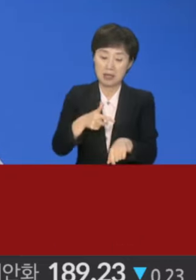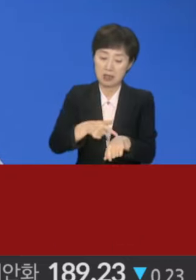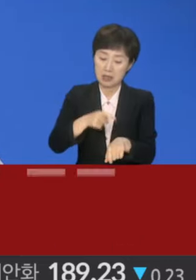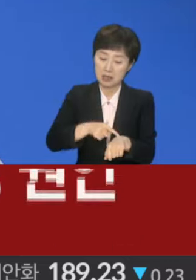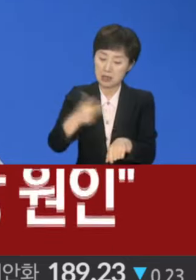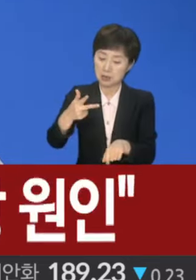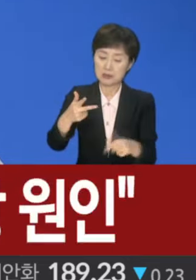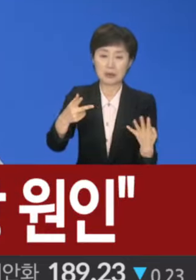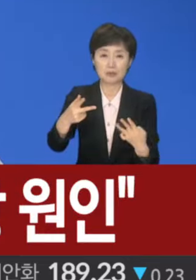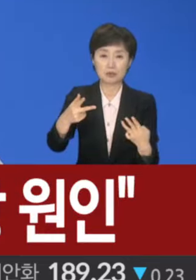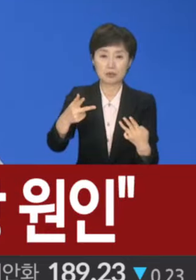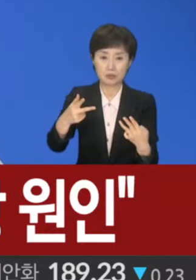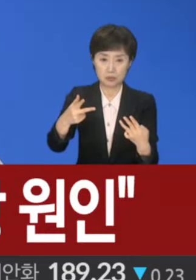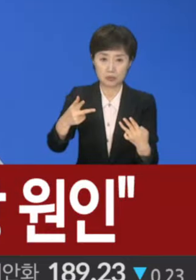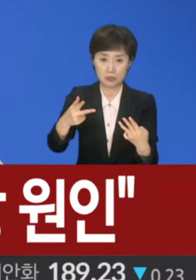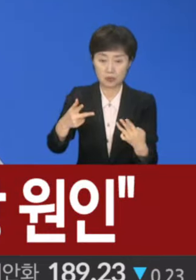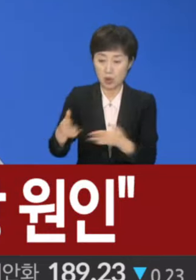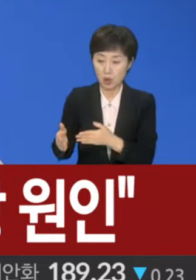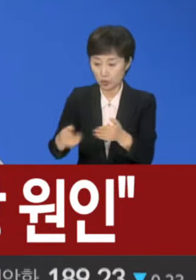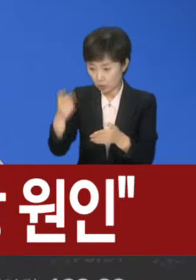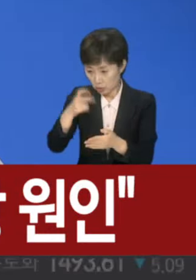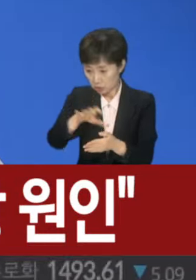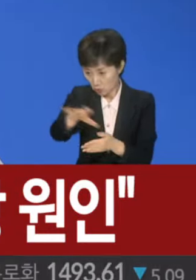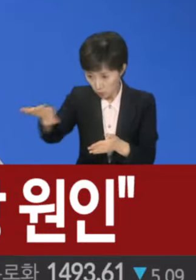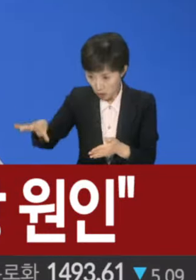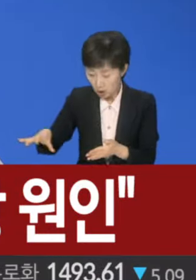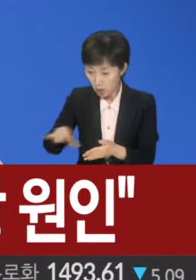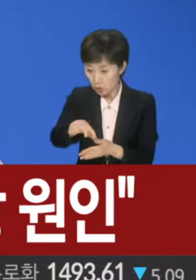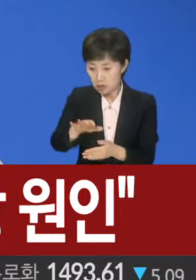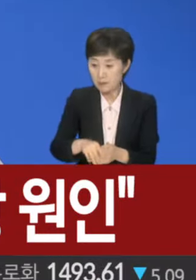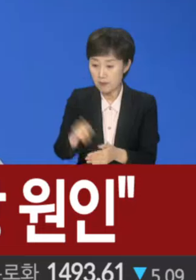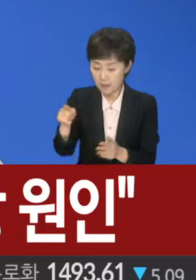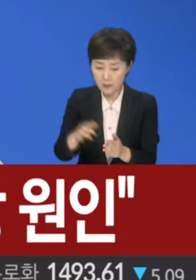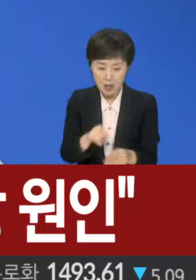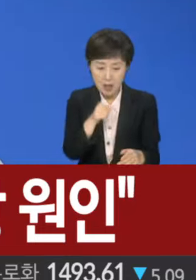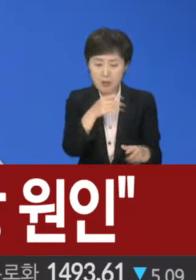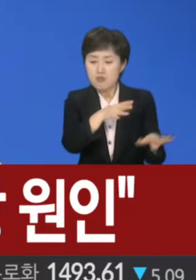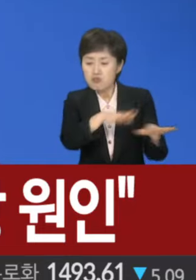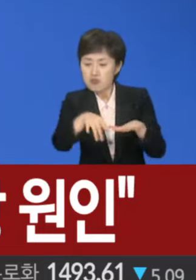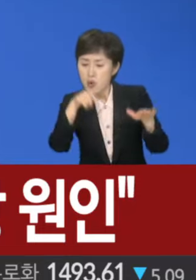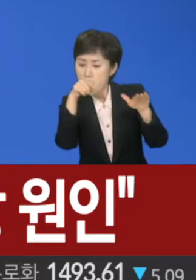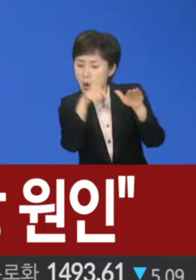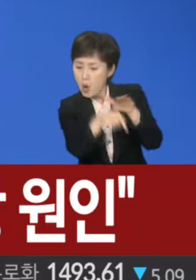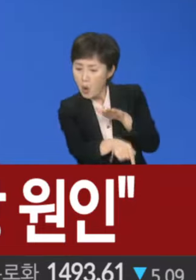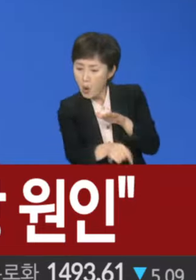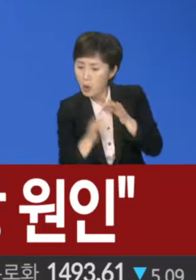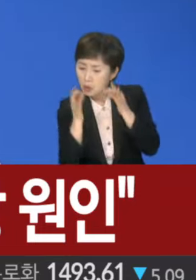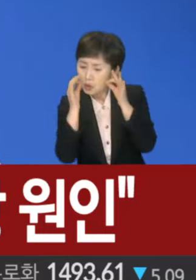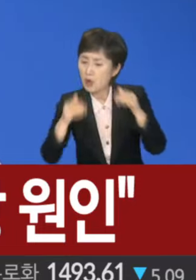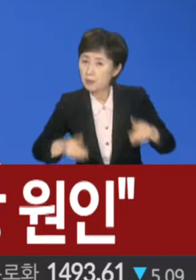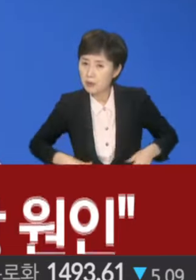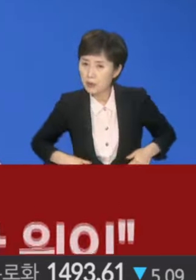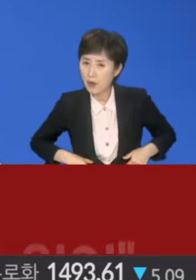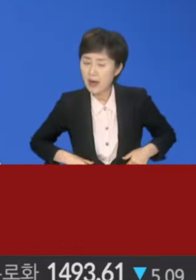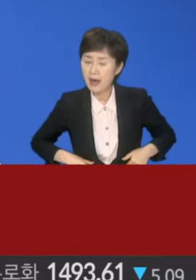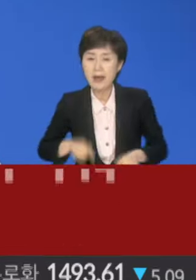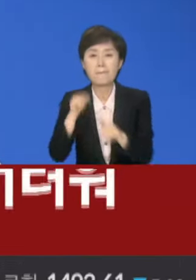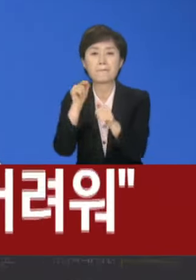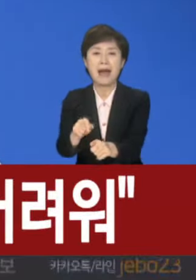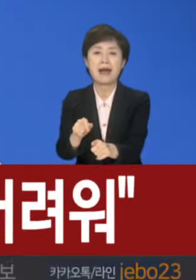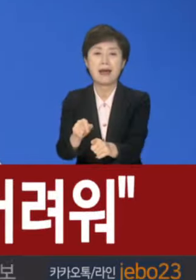3분경 도로 정찰 위주지만 각 제대를 판단해서 장화 깊이까지 들어가려는 노력은 필요할 듯하다는 지시를